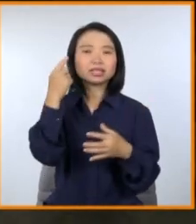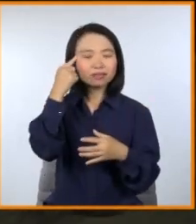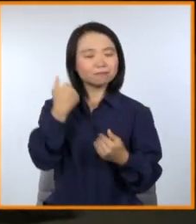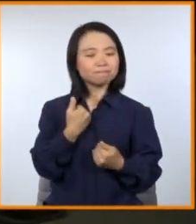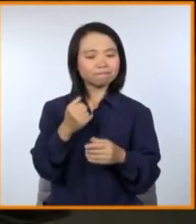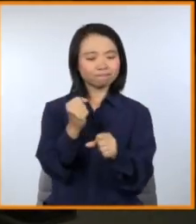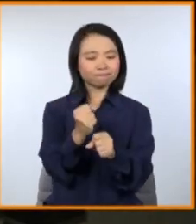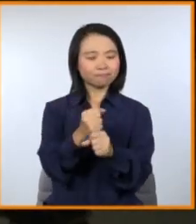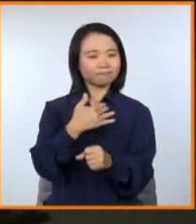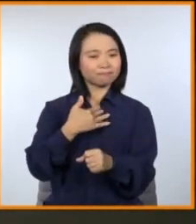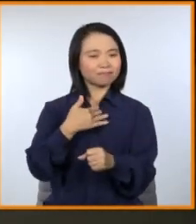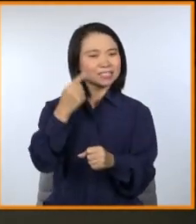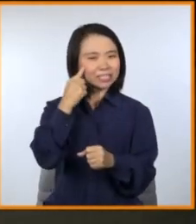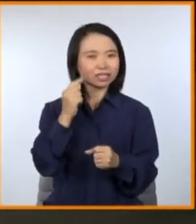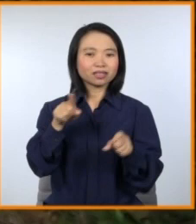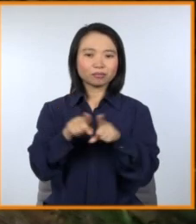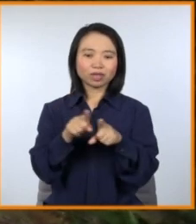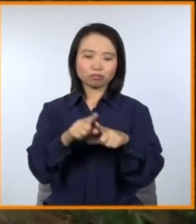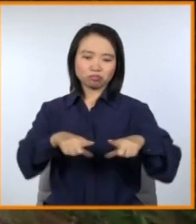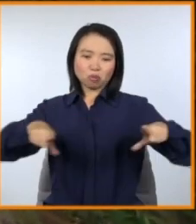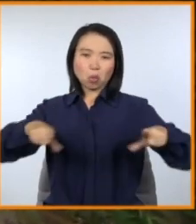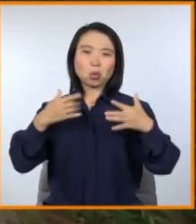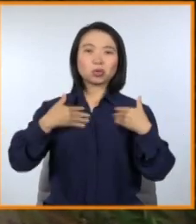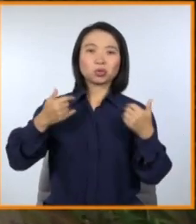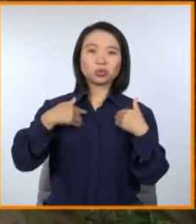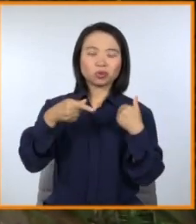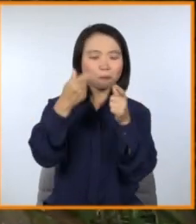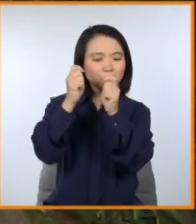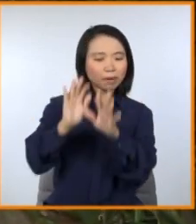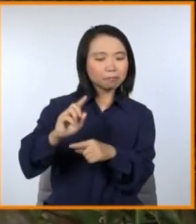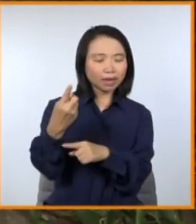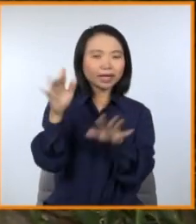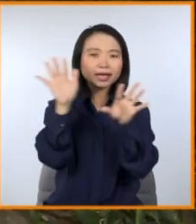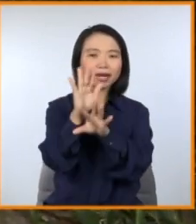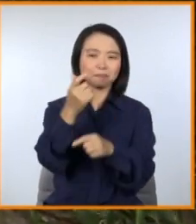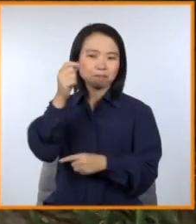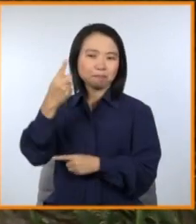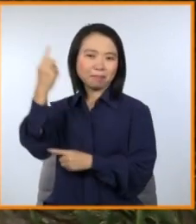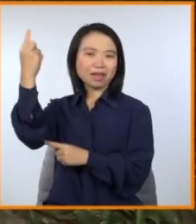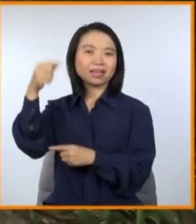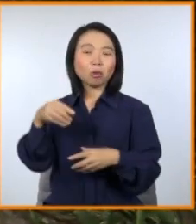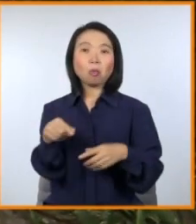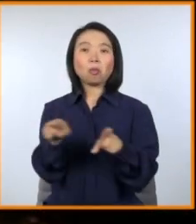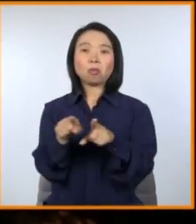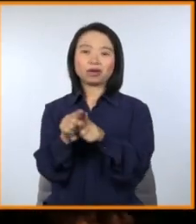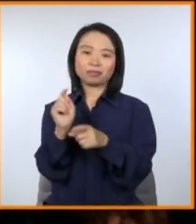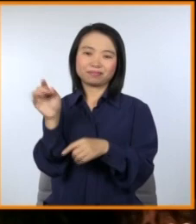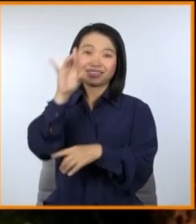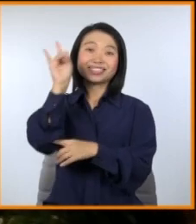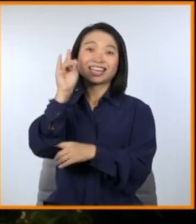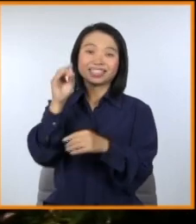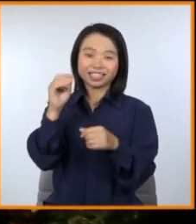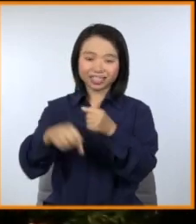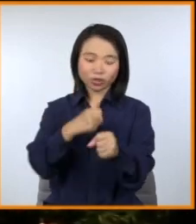ามาสร้างสวนสนุกแล้วก็วิรูปแบบใหม่ที่เป็นดาวดวงใหม่ที่เราสร้างขึ้นมาให้ไดโนเสาร์ล้านปีที่มันหายส